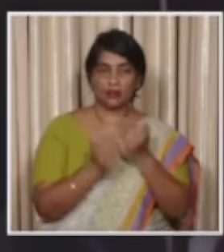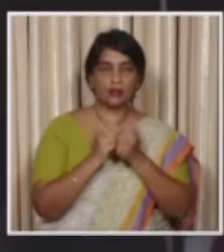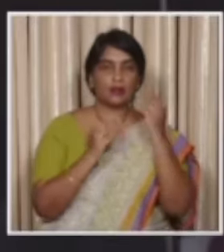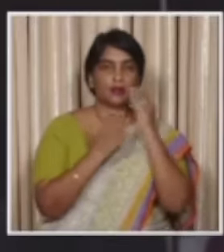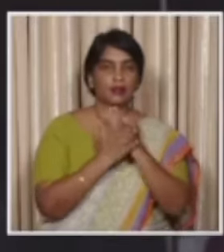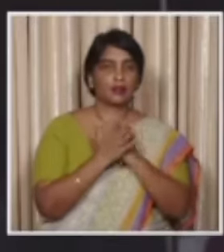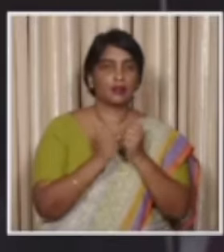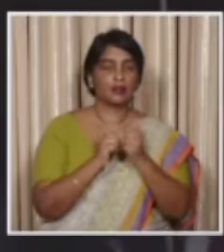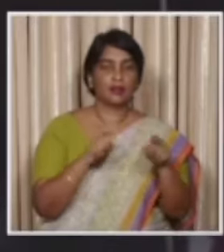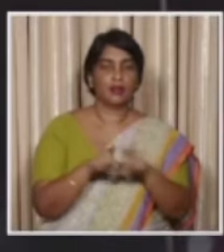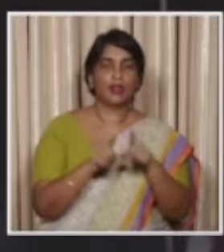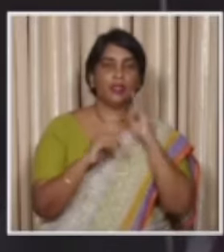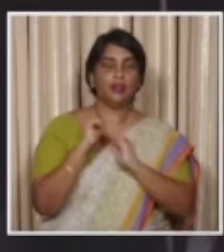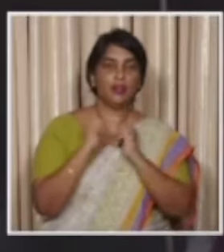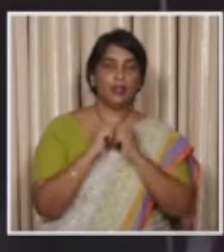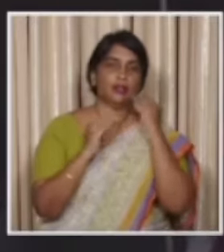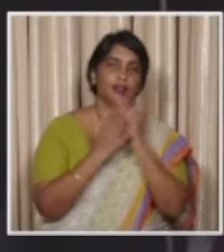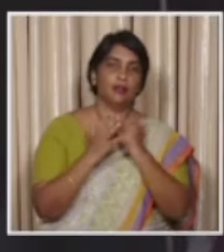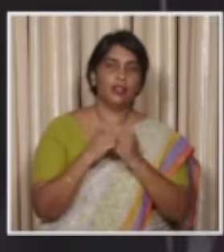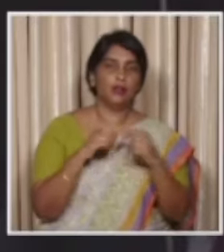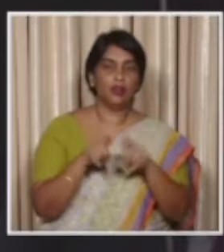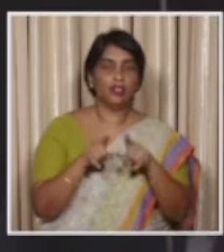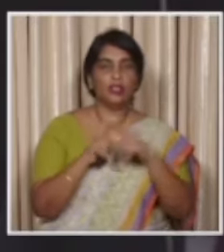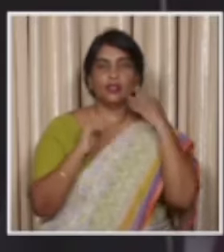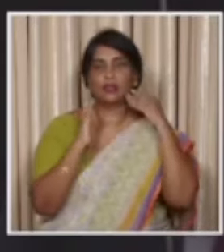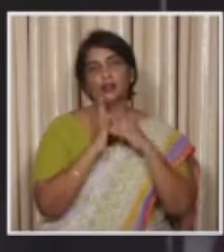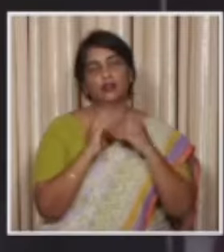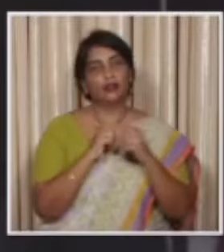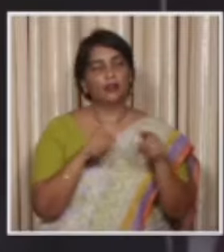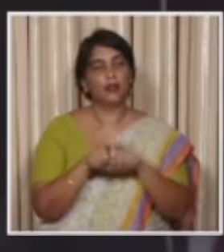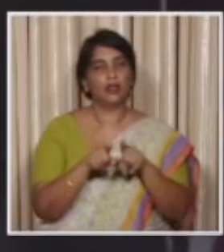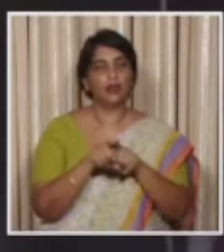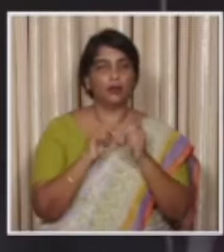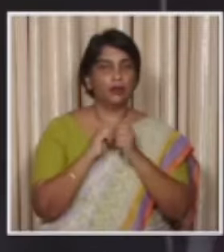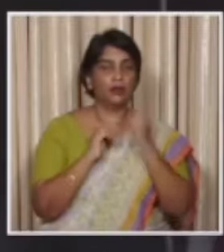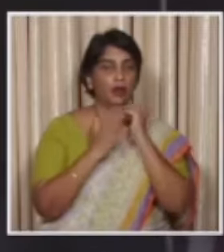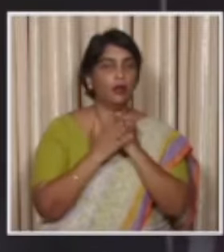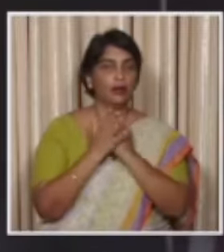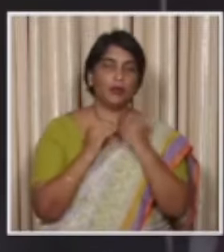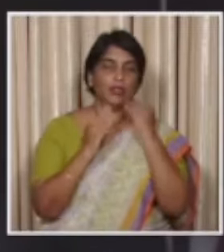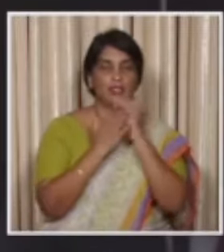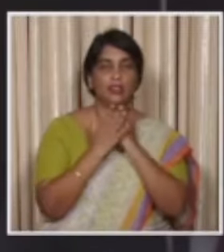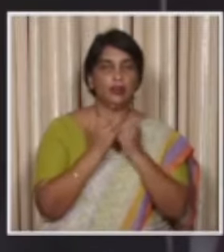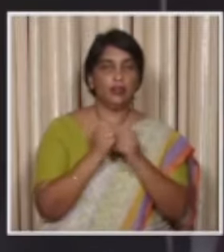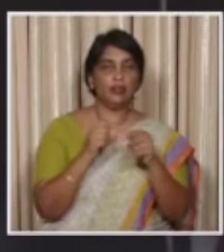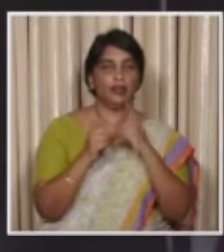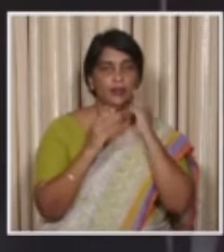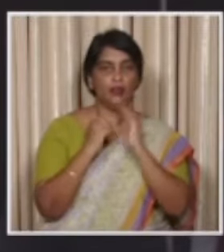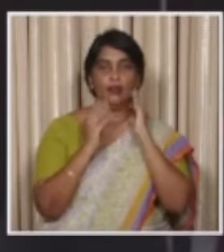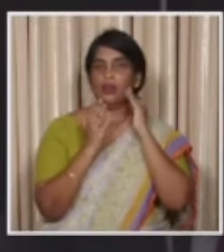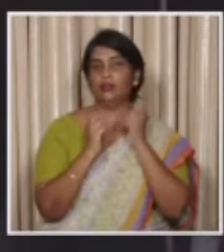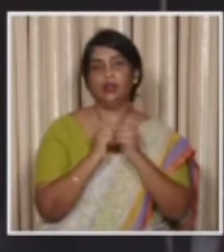කරලා කියලා මම ලිඛිතව ඉල්ලලා තියෙනවා. අද මේ වෙනකන් ඒක ගැන මොකුත් වෙලා නැහැ. මං ඒ ලිපිය සභාගත කරනවා. ඒ වගේම මේ